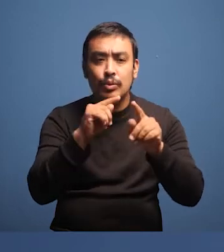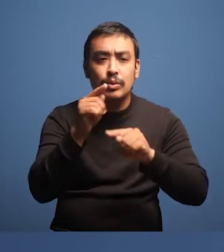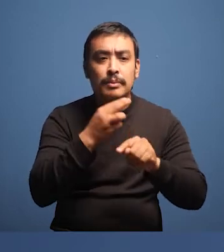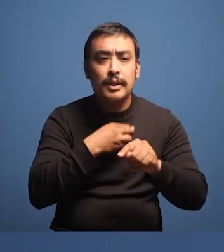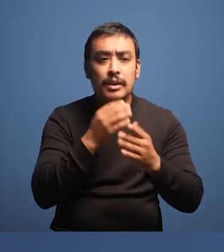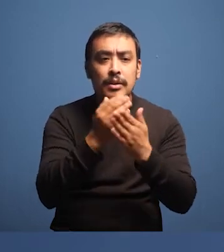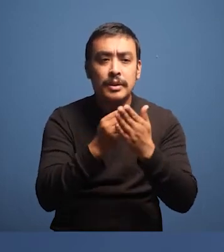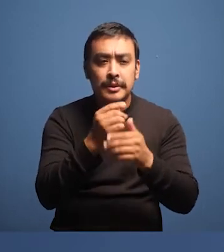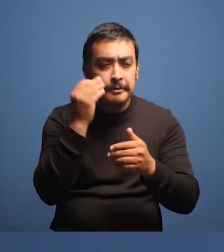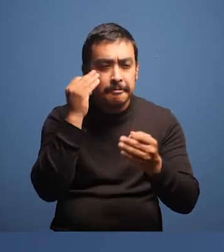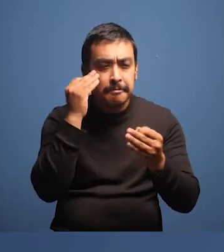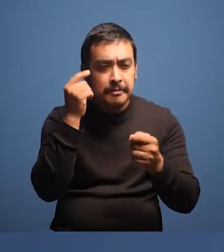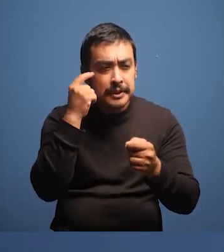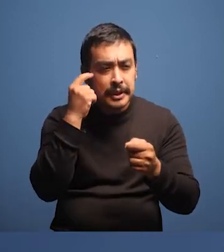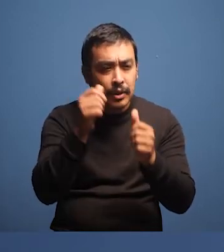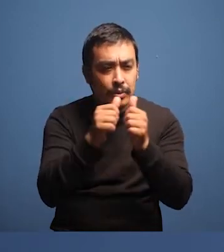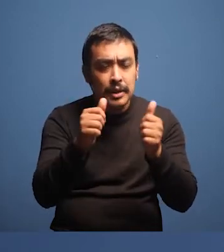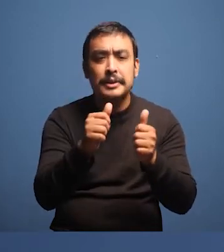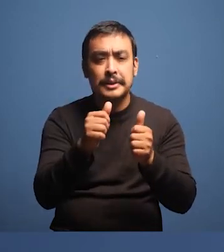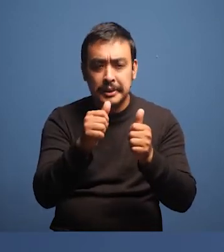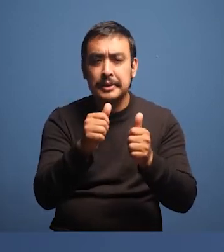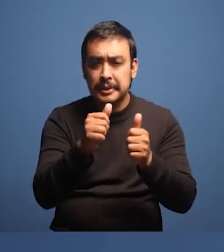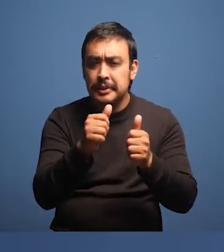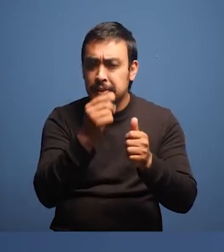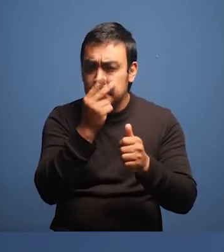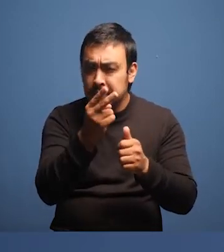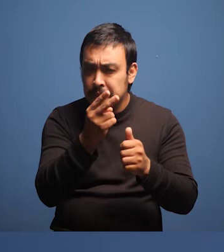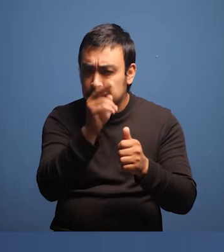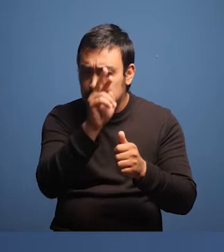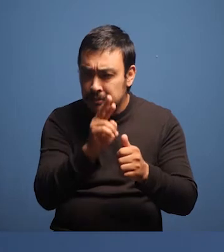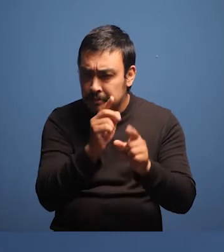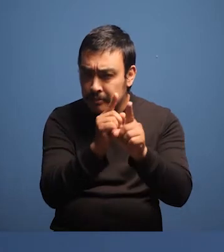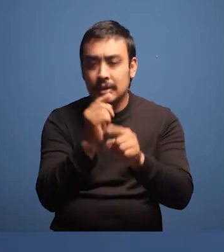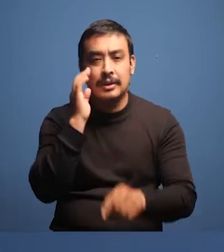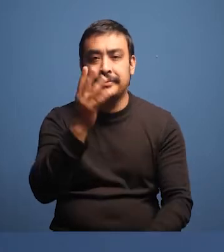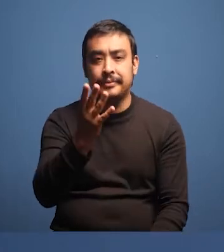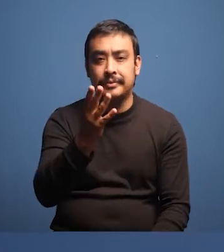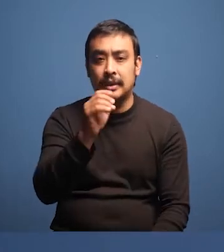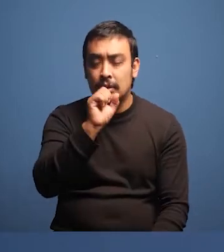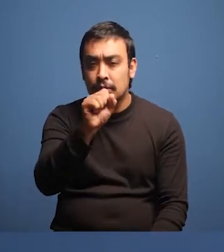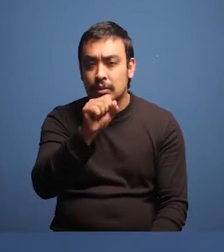कस्तो इन्टेन्सनले चाहिँ हजुरहरूलाई स्टक गरिरहेको छ भनेर चाहिँ तपाईँहरूलाई थाहा हुँदैन सो हजुरहरूले चाहिँ के कस्तो पोस्ट गरिरहनु